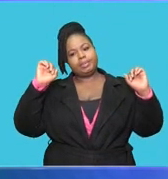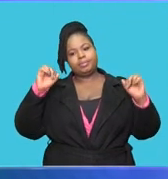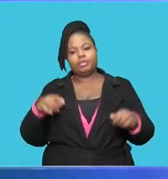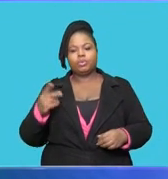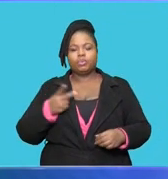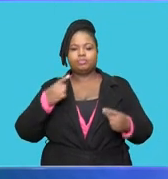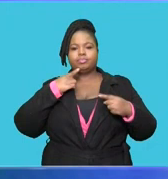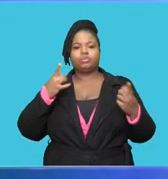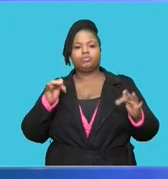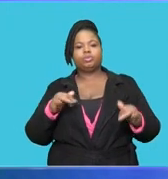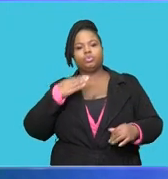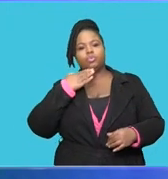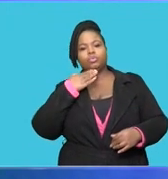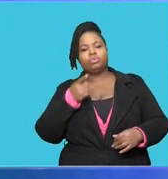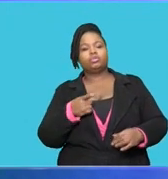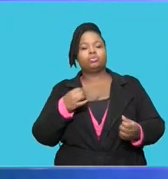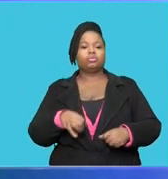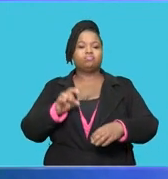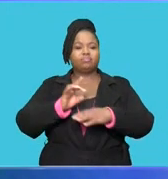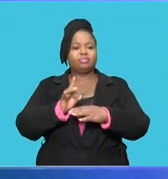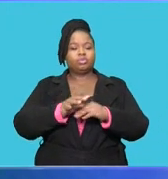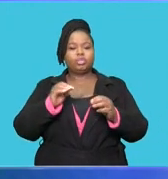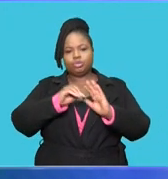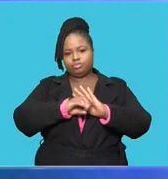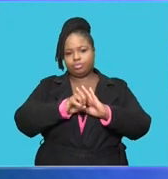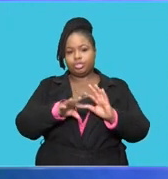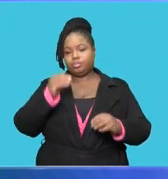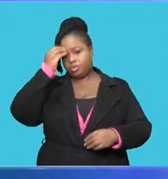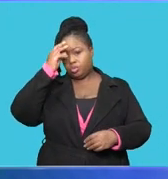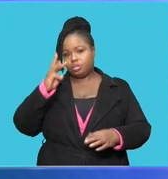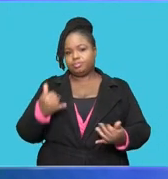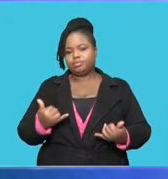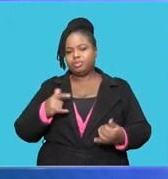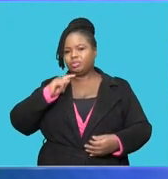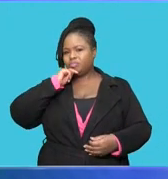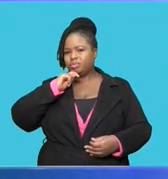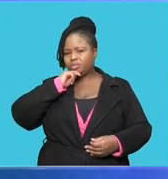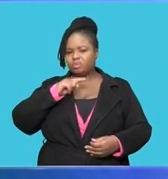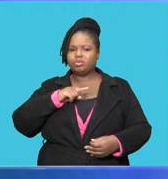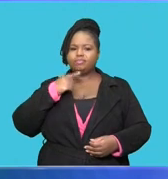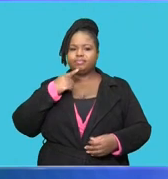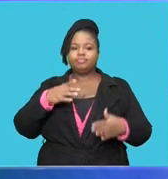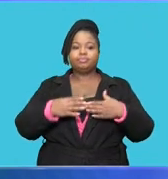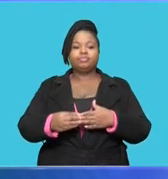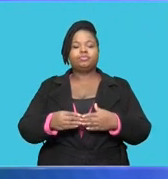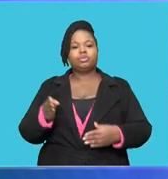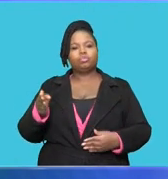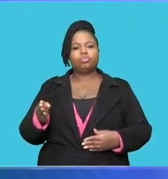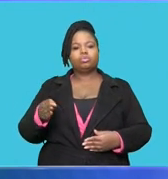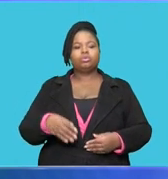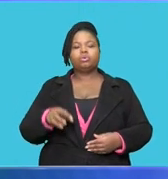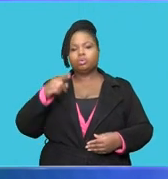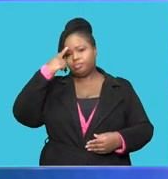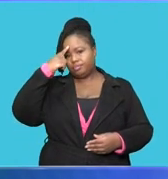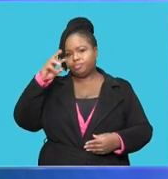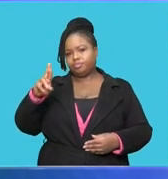Oko kubhengezwe lisebe lenkonzo zoluleko kwindibano nonondaba ebibanjelwe ePitoli namhlanje ekuseni, ikhokelwa ngumphathiswa wenkonzo zoluleko